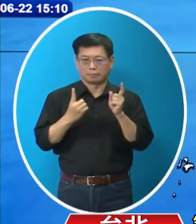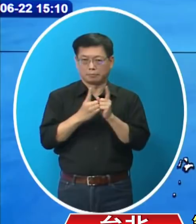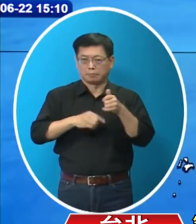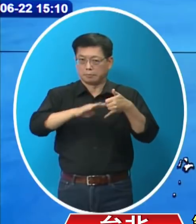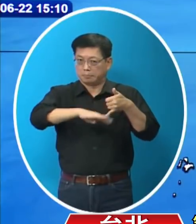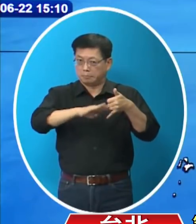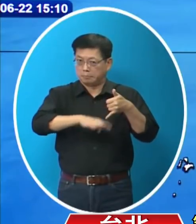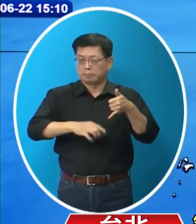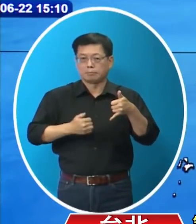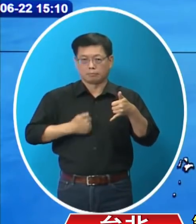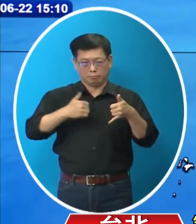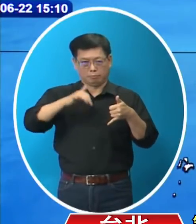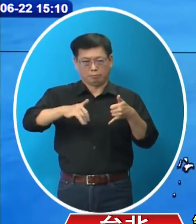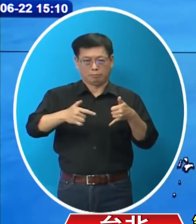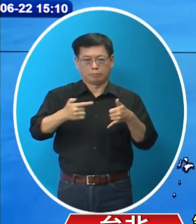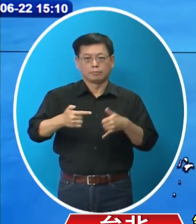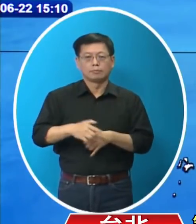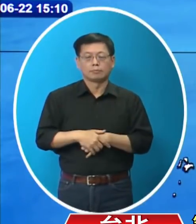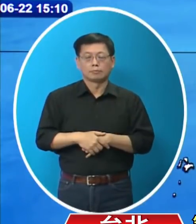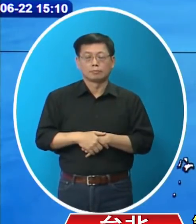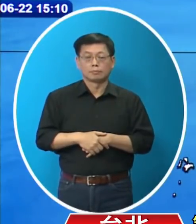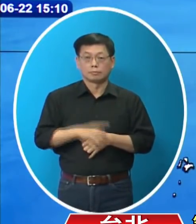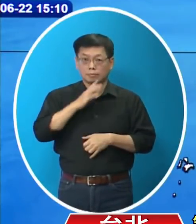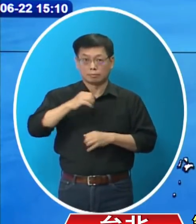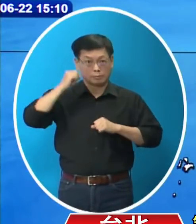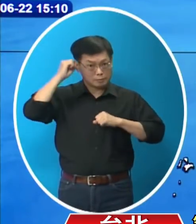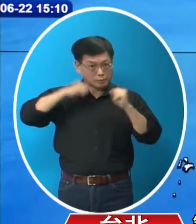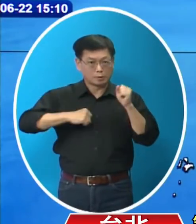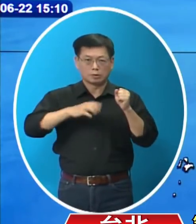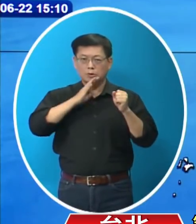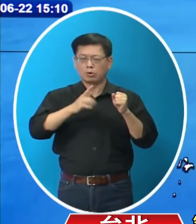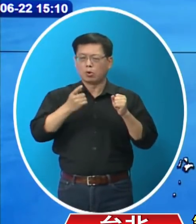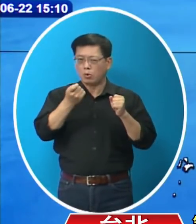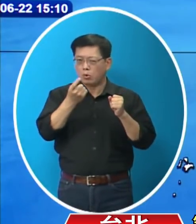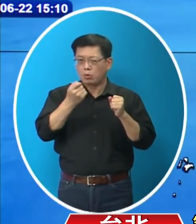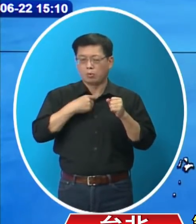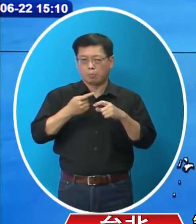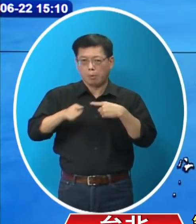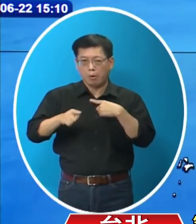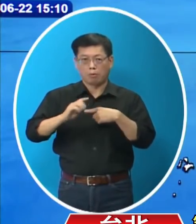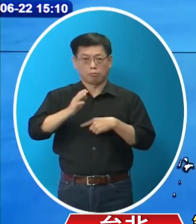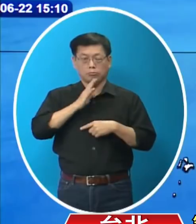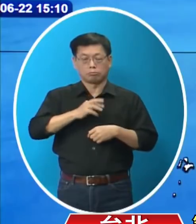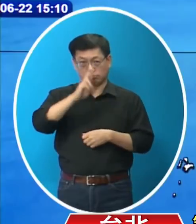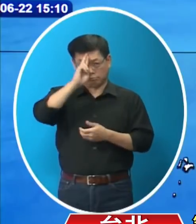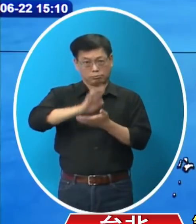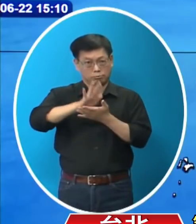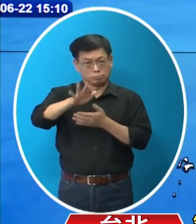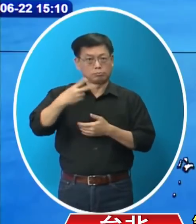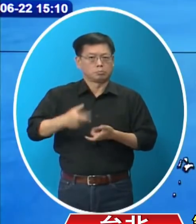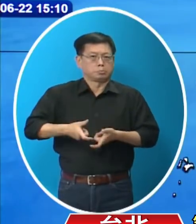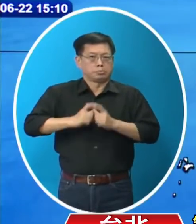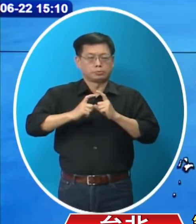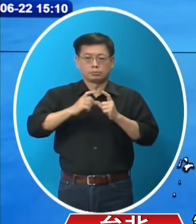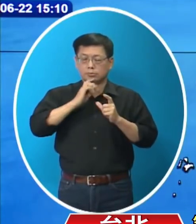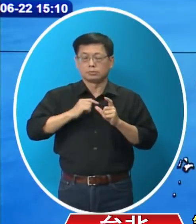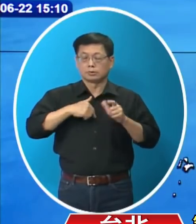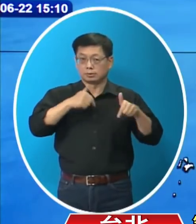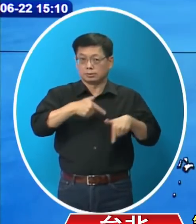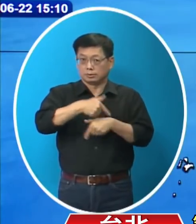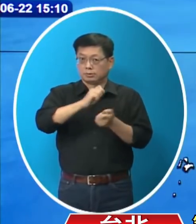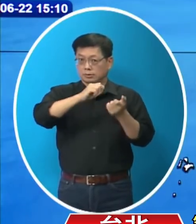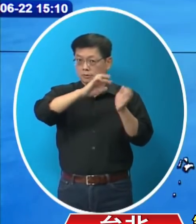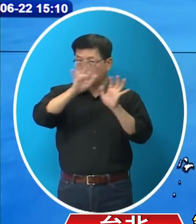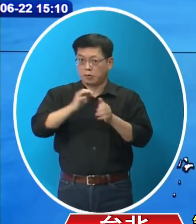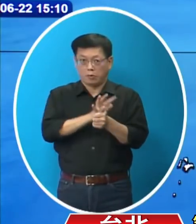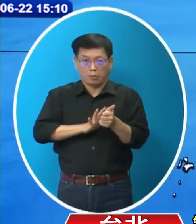地区带来比较明显的雨势，在上半天虽然稍微有一点空档出现，不过在中午过后，西南风的影响，